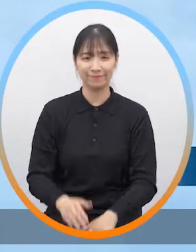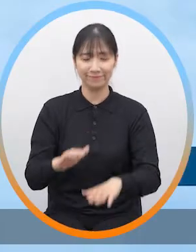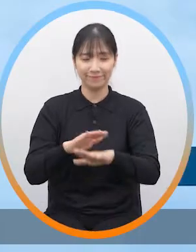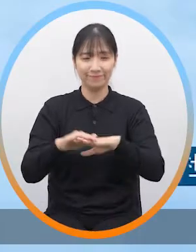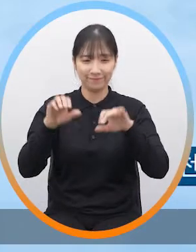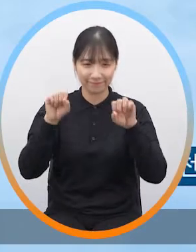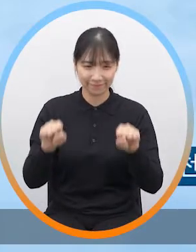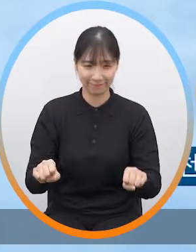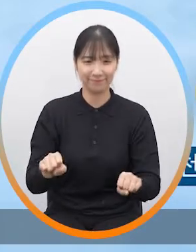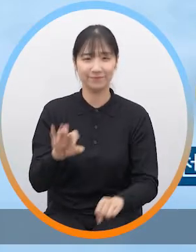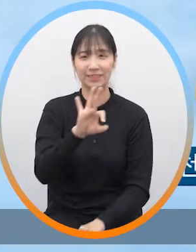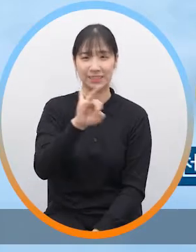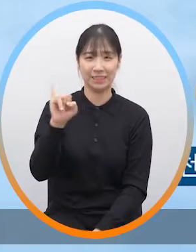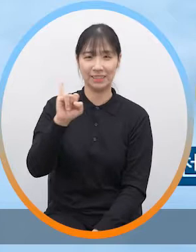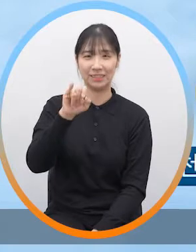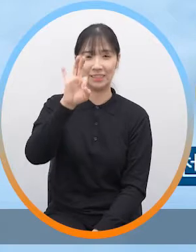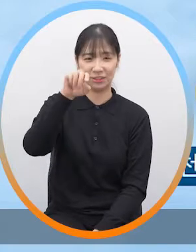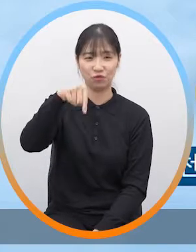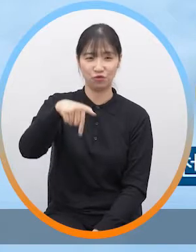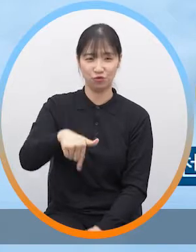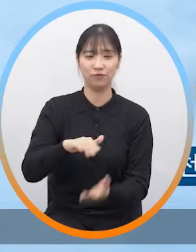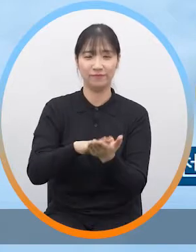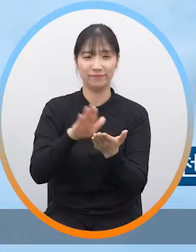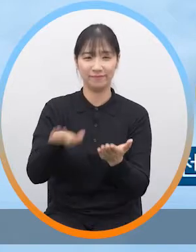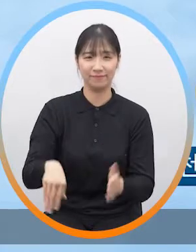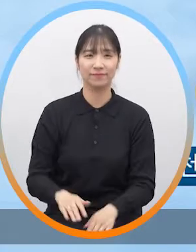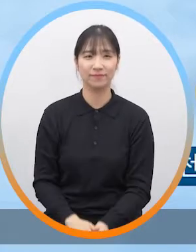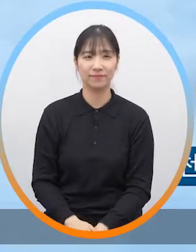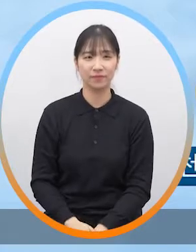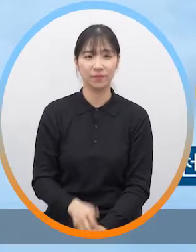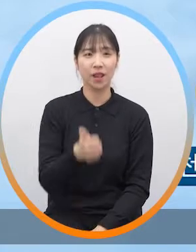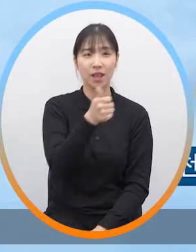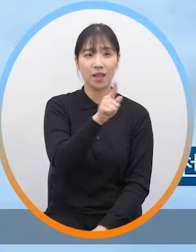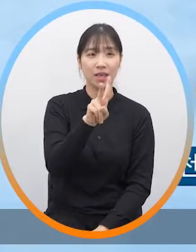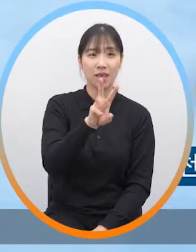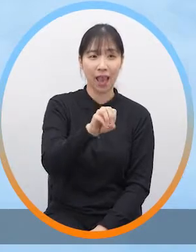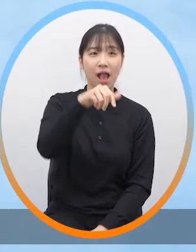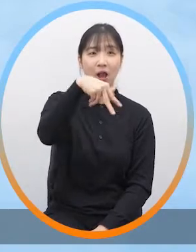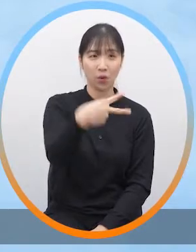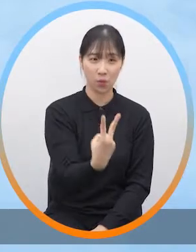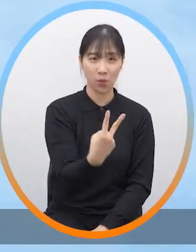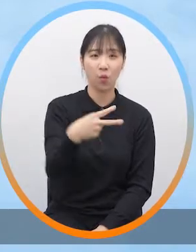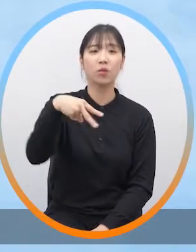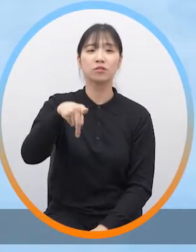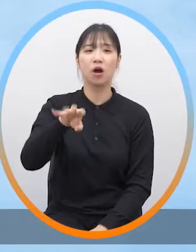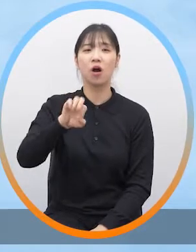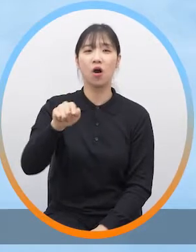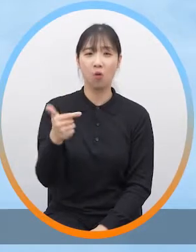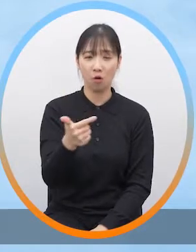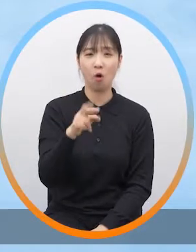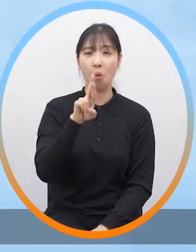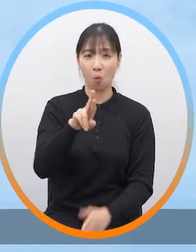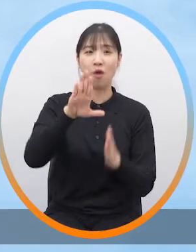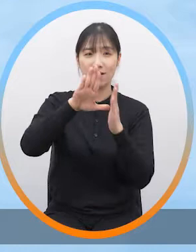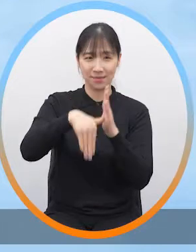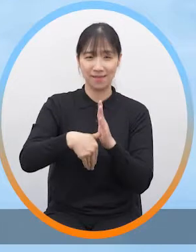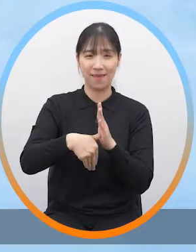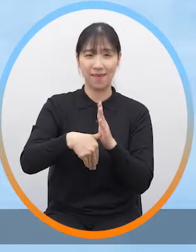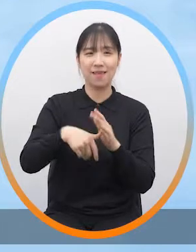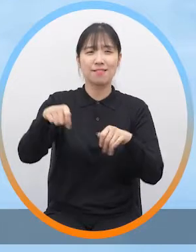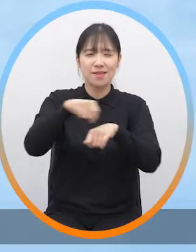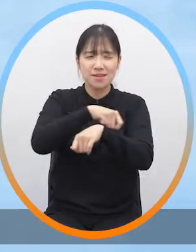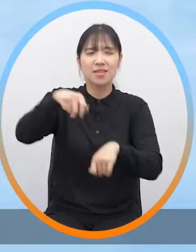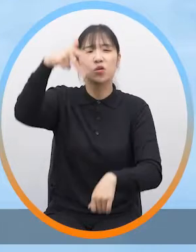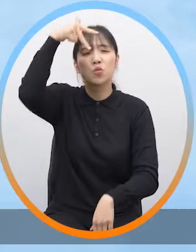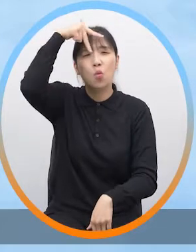안녕하세요. 순천대 사학과 이육입니다. 향교와 서원은 고려시대 이래 특히